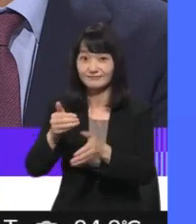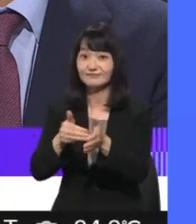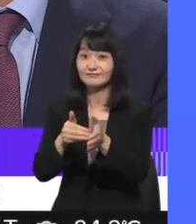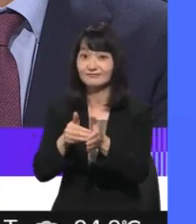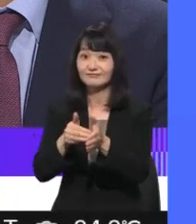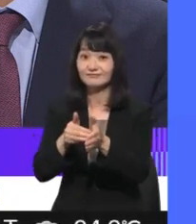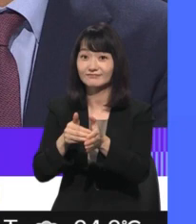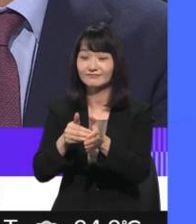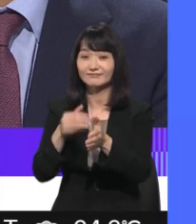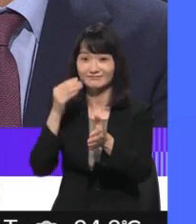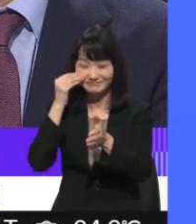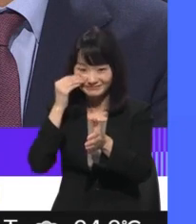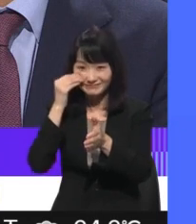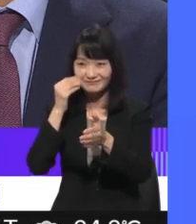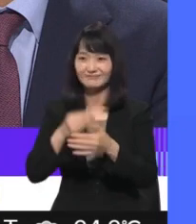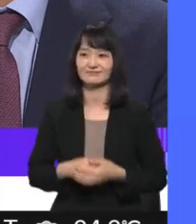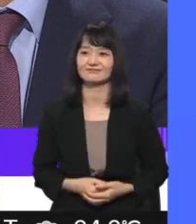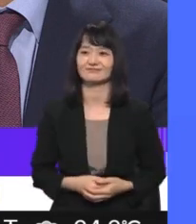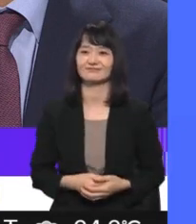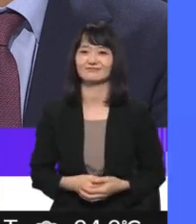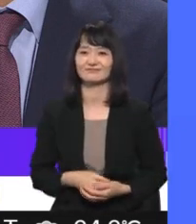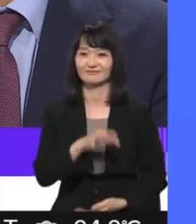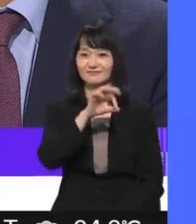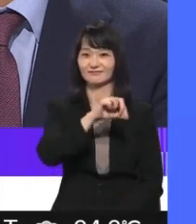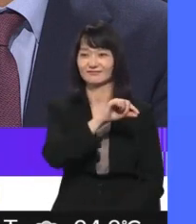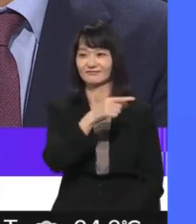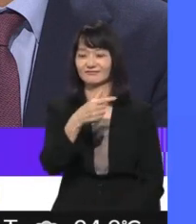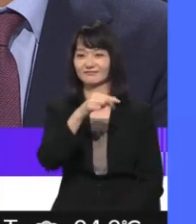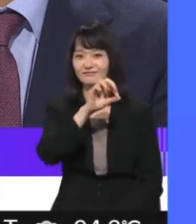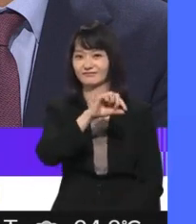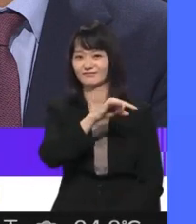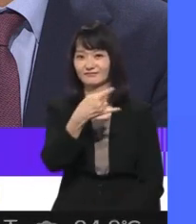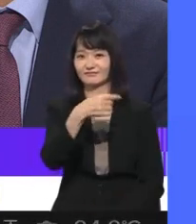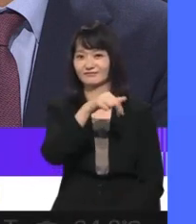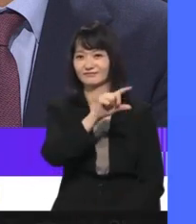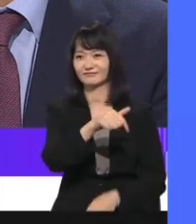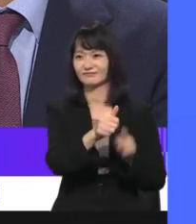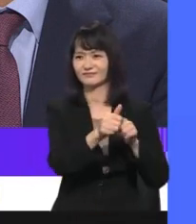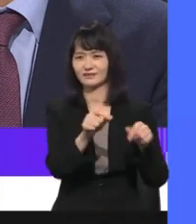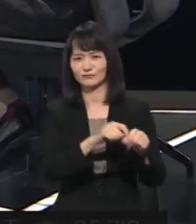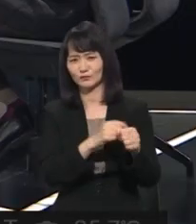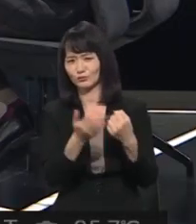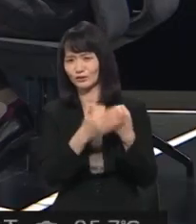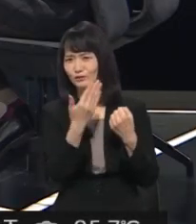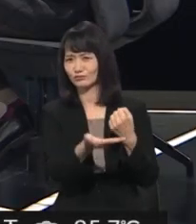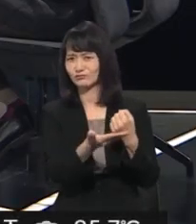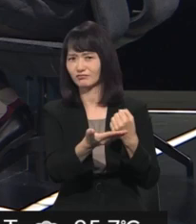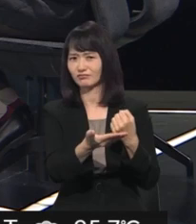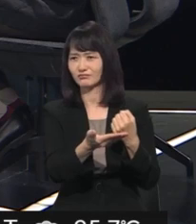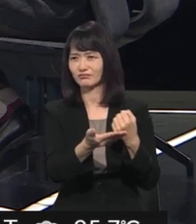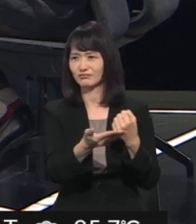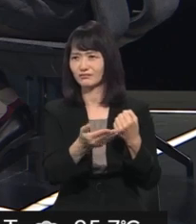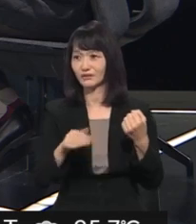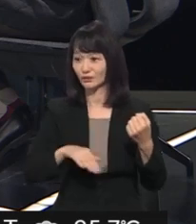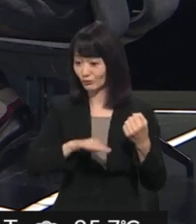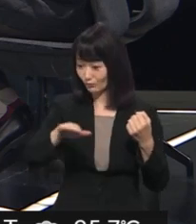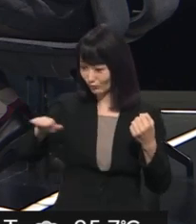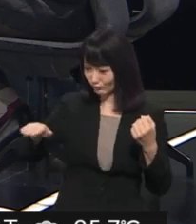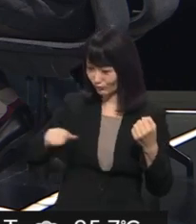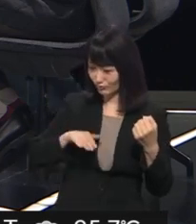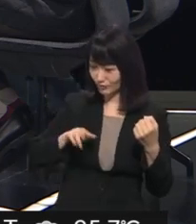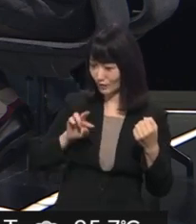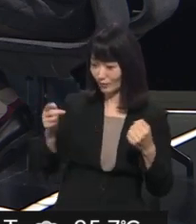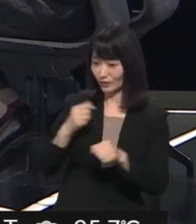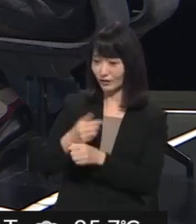아셨죠 근데 따끈한 입니다 미에서 그래서 내 변이 낮에 너무 ucc 특히 해주시는 거 아니에요 날 저희 부부 종종 하는 해달라고 해서